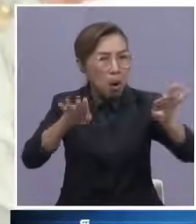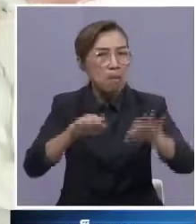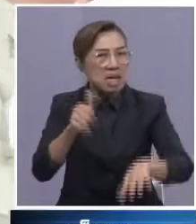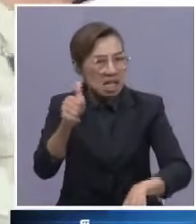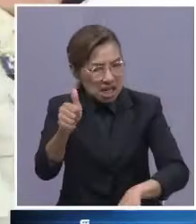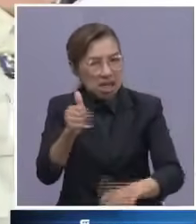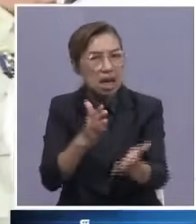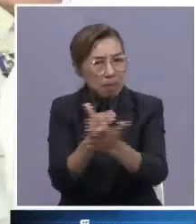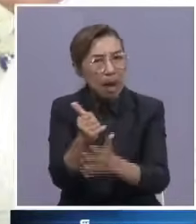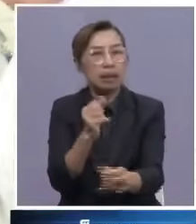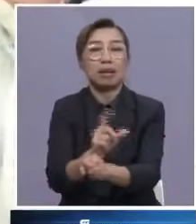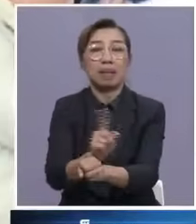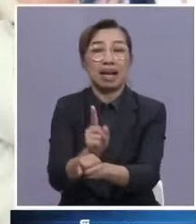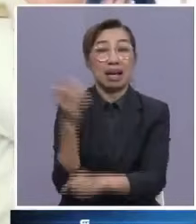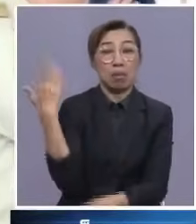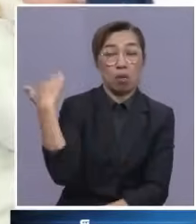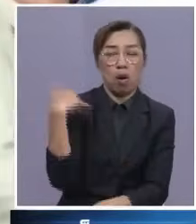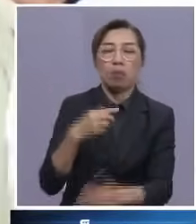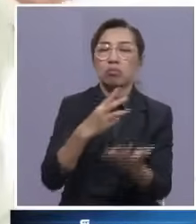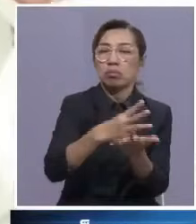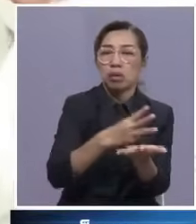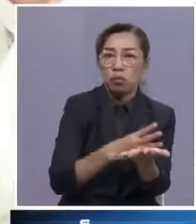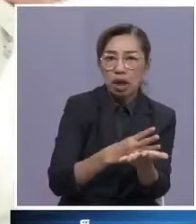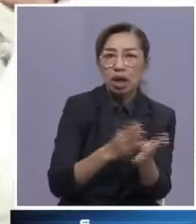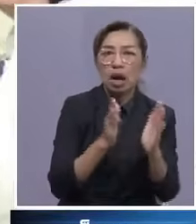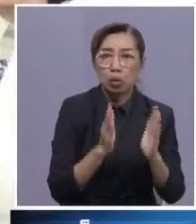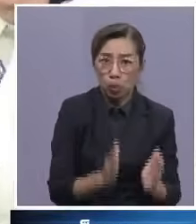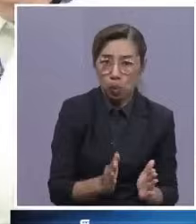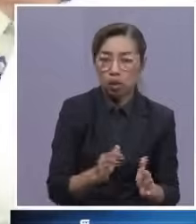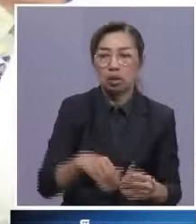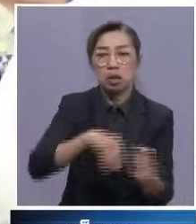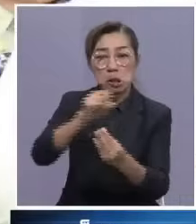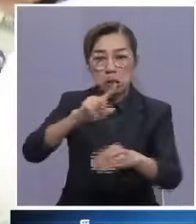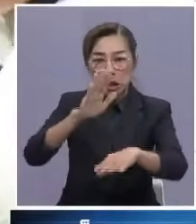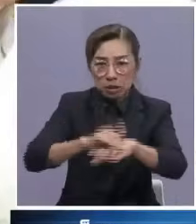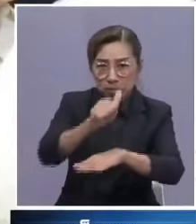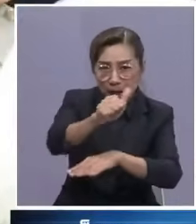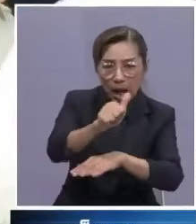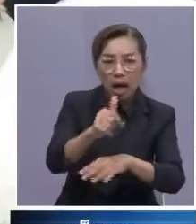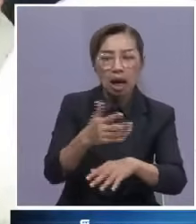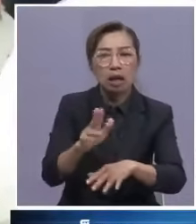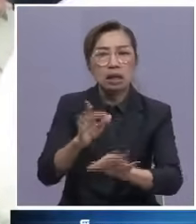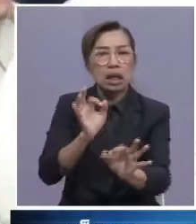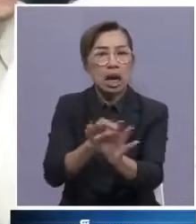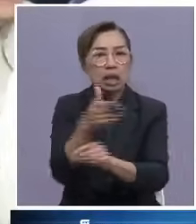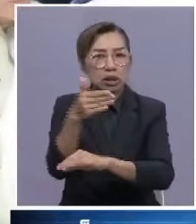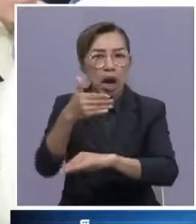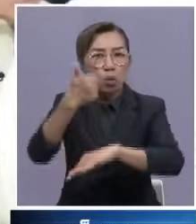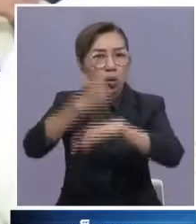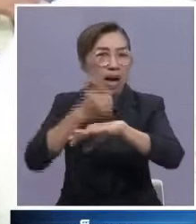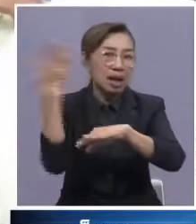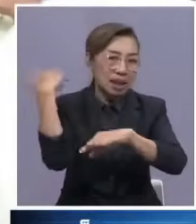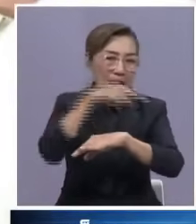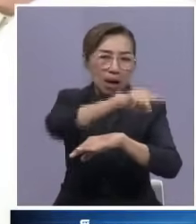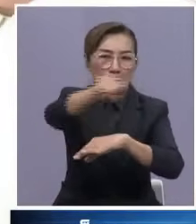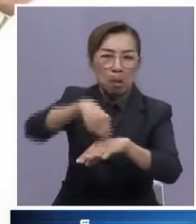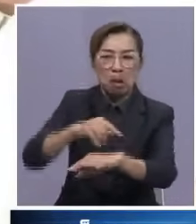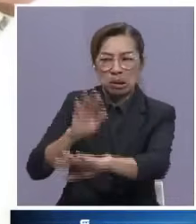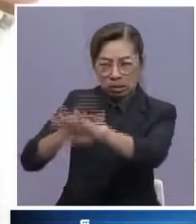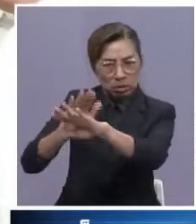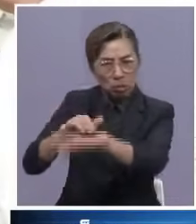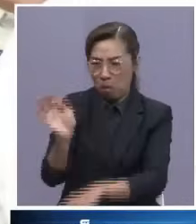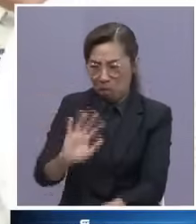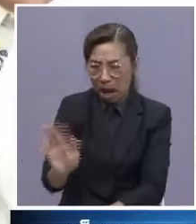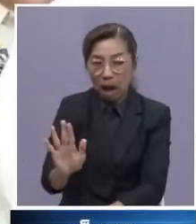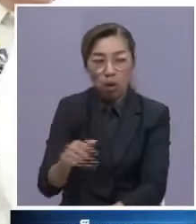ให้ได ้ที่ผ่านมาเราเห็นนักวิชาการเราเห็นนักเศรษฐศาสตร์เห็นอดีตผู้ว่าแบงค์ชาติ ท้วงติง ออกมาท้วงติงเพราะฉะนั้นถ้าจะ